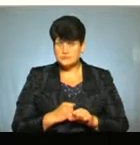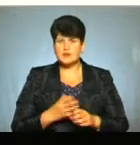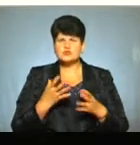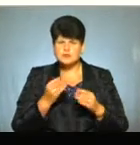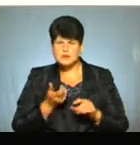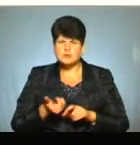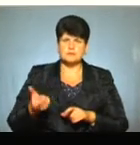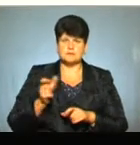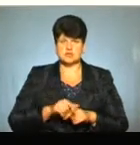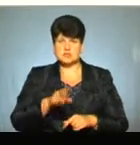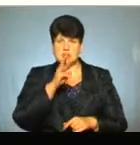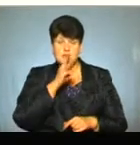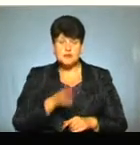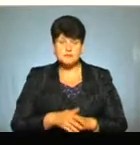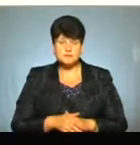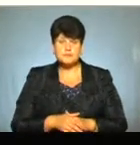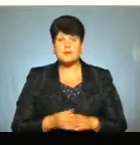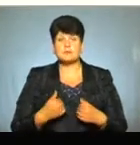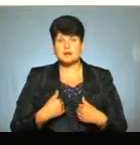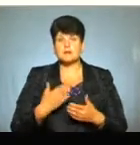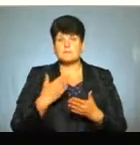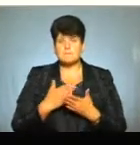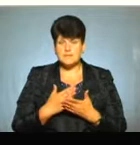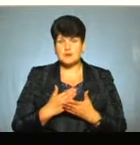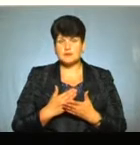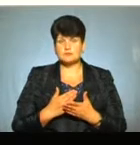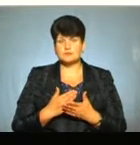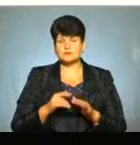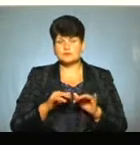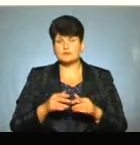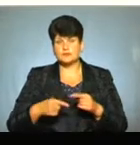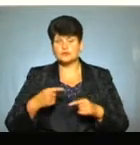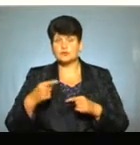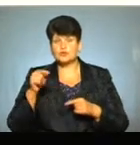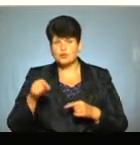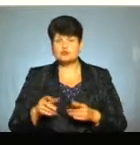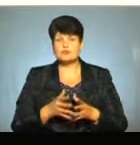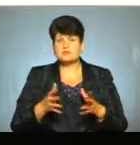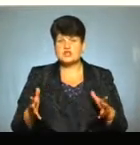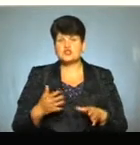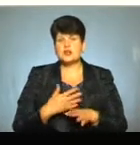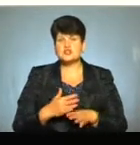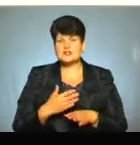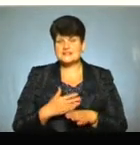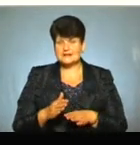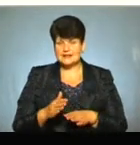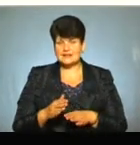будуть мати ще більшу заробітну плату. Ми маємо тенденцію до того, що вже певна частина, більша